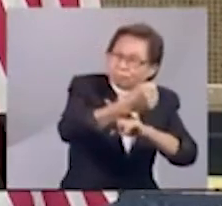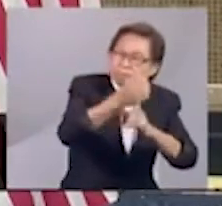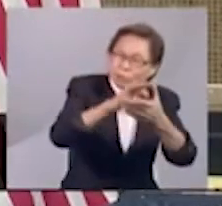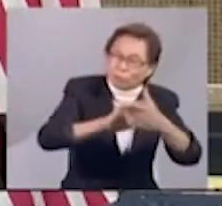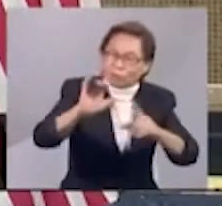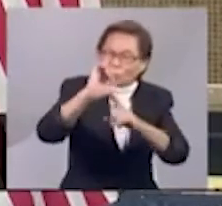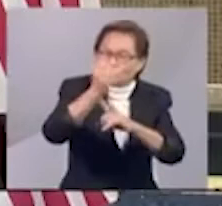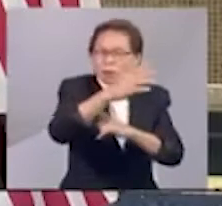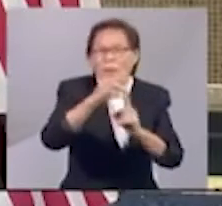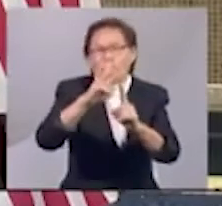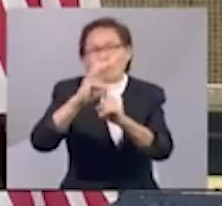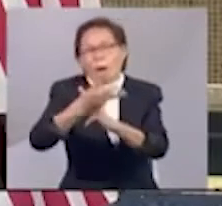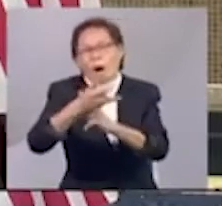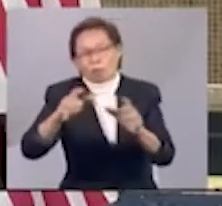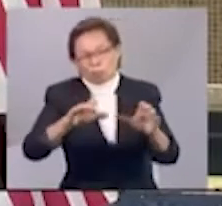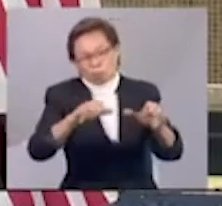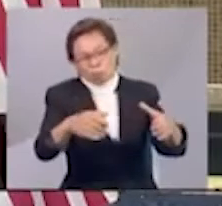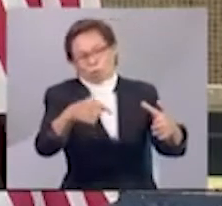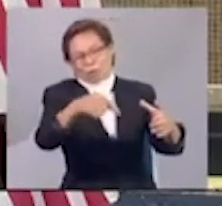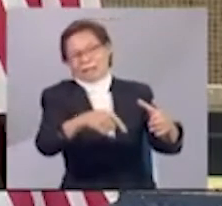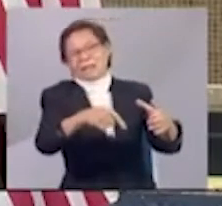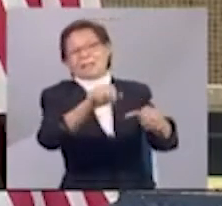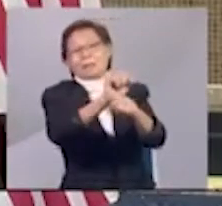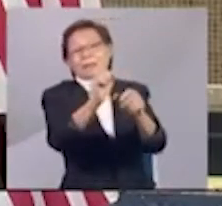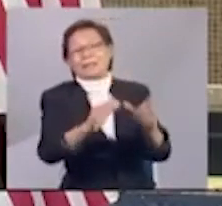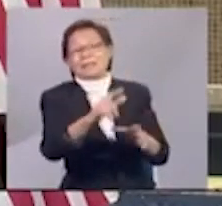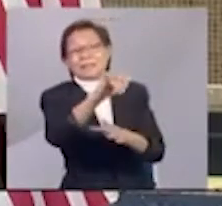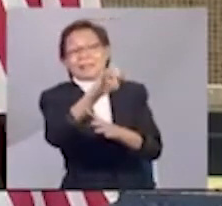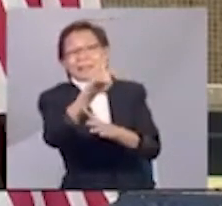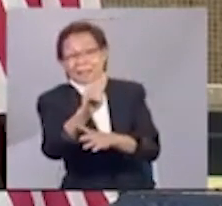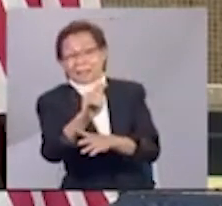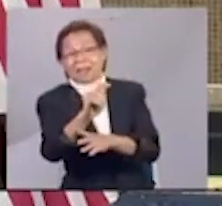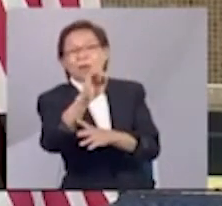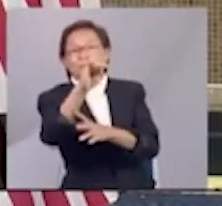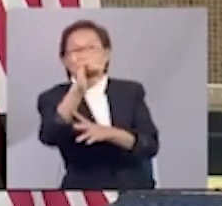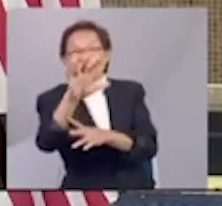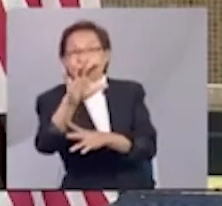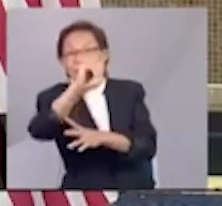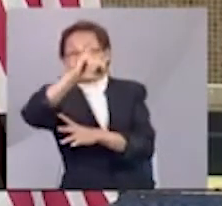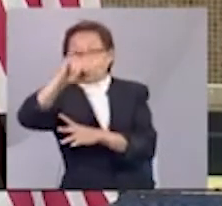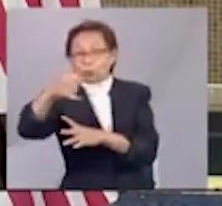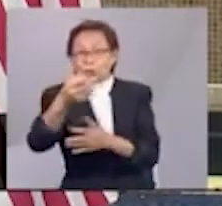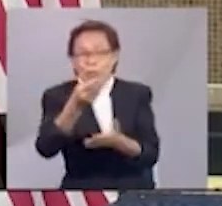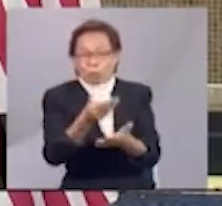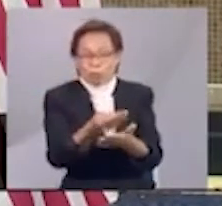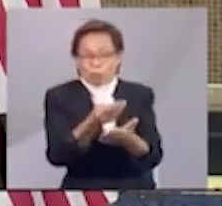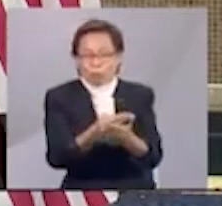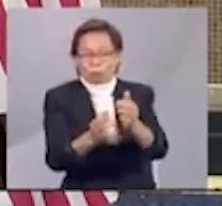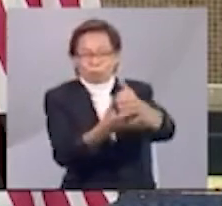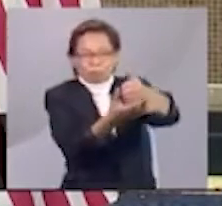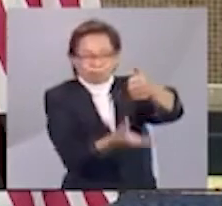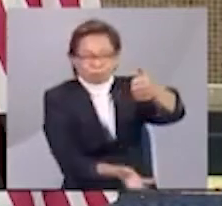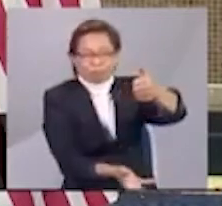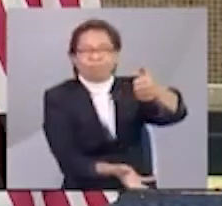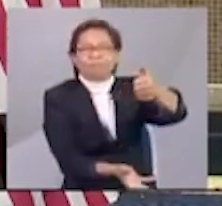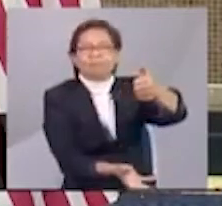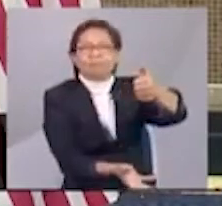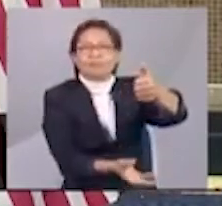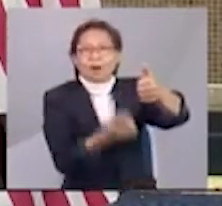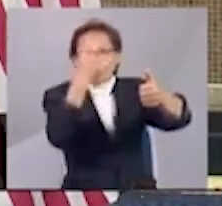dan kebajikan Golongan ini sebanyak 75juta Ringgit akan diperuntukkan